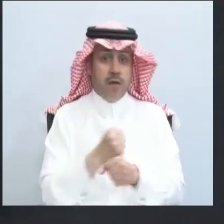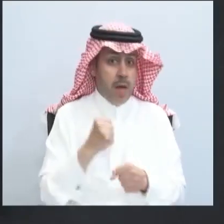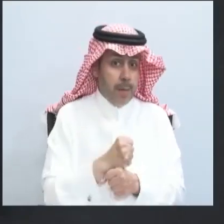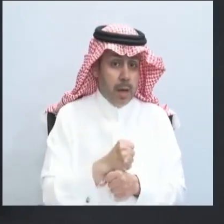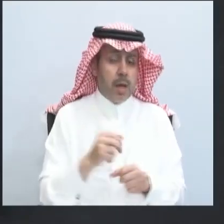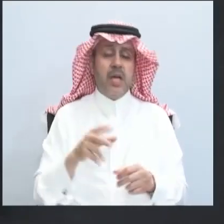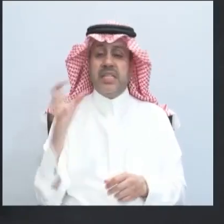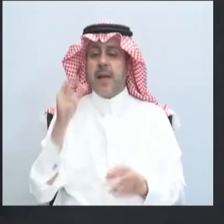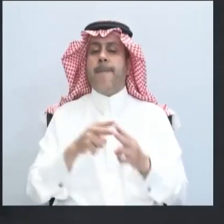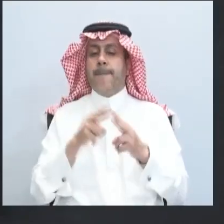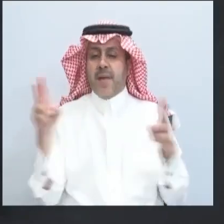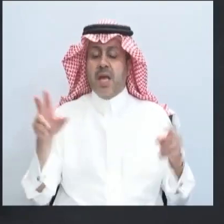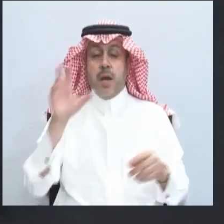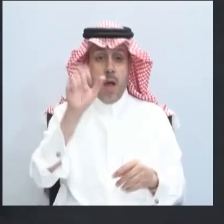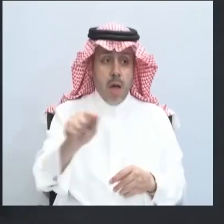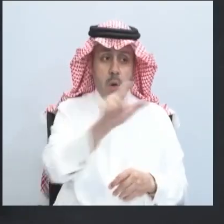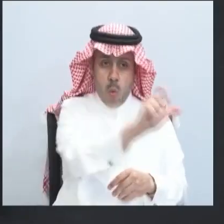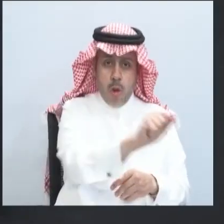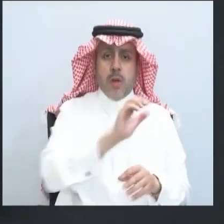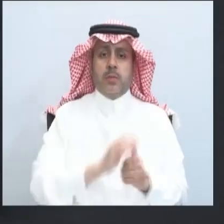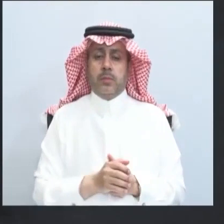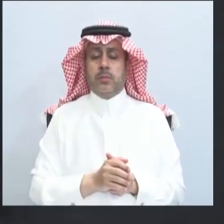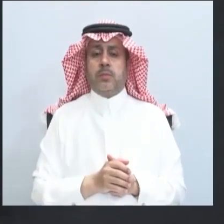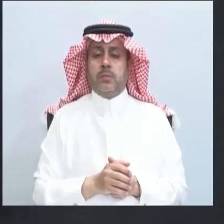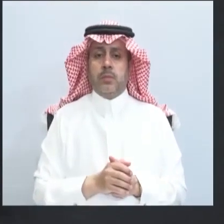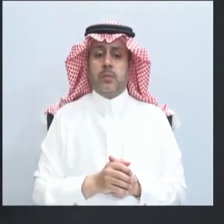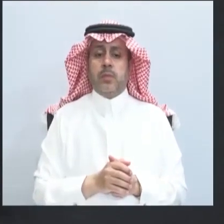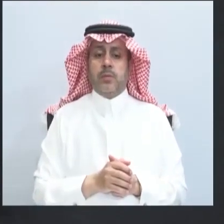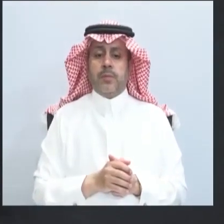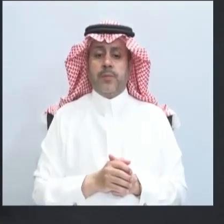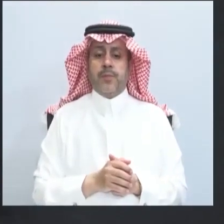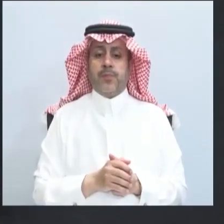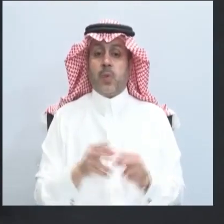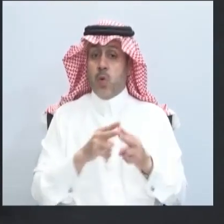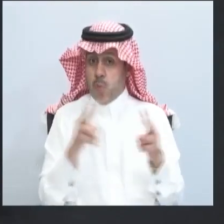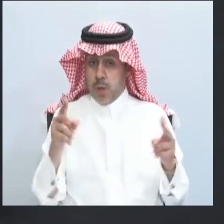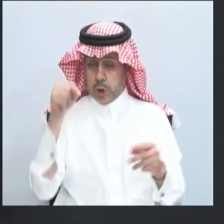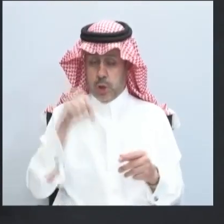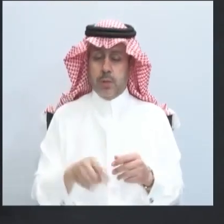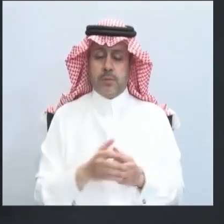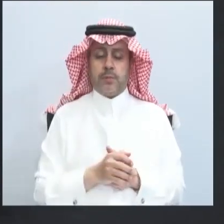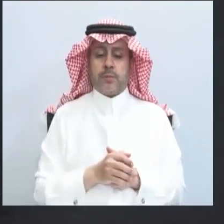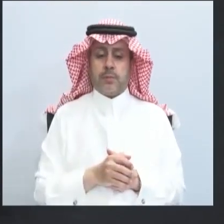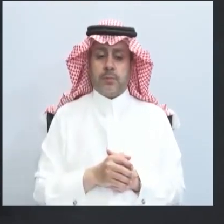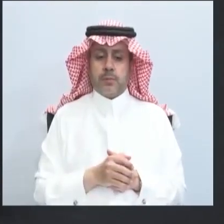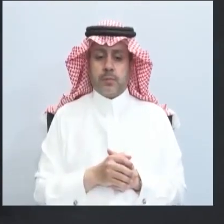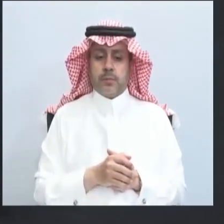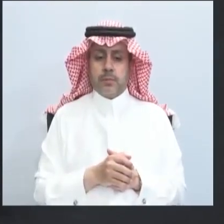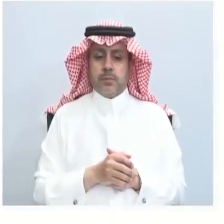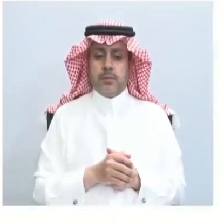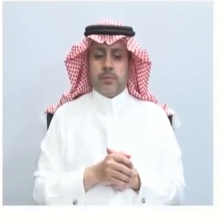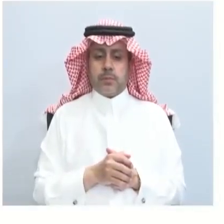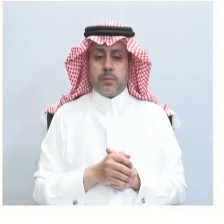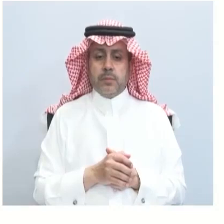بين ذلك ديننا الاسلامي فاتى على بيان ذلك نبينه باذن الله تعالى في حديث